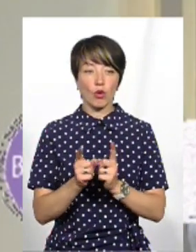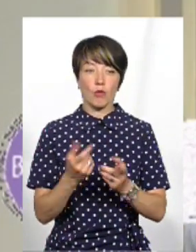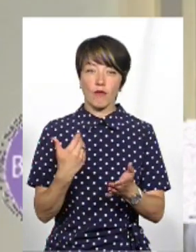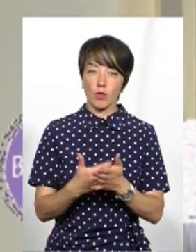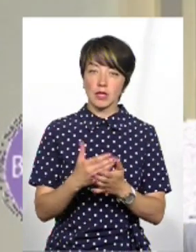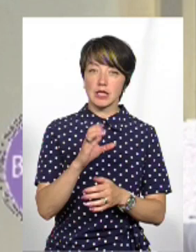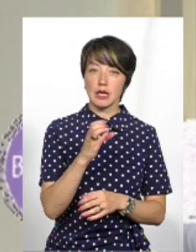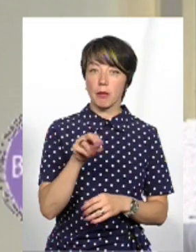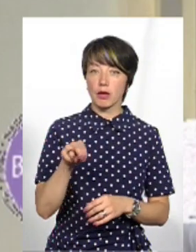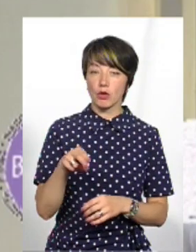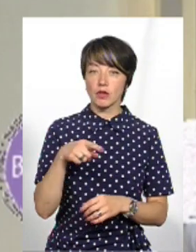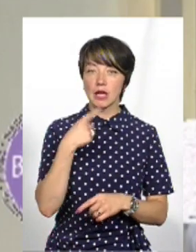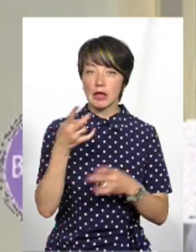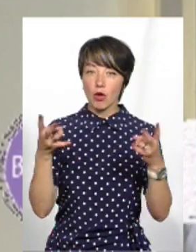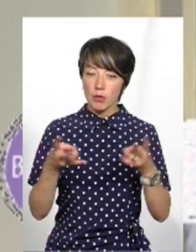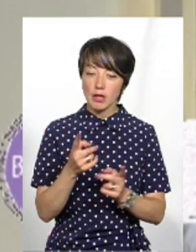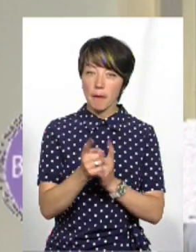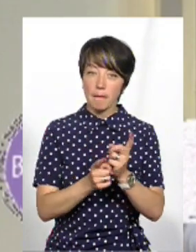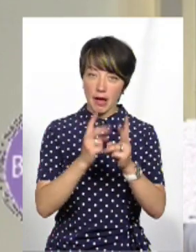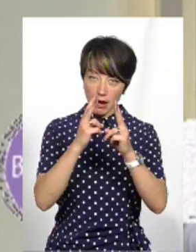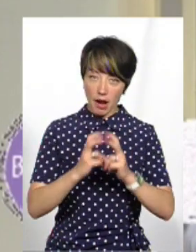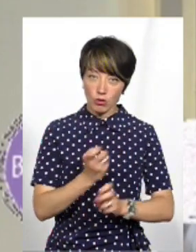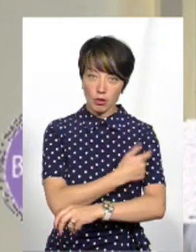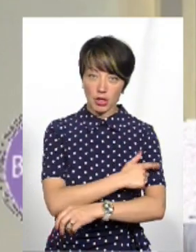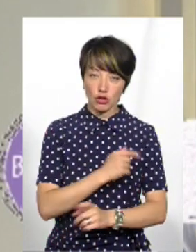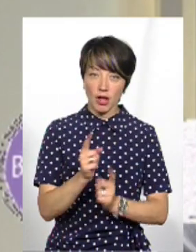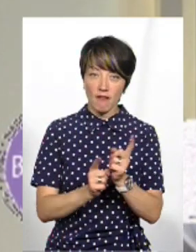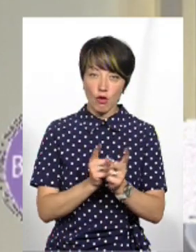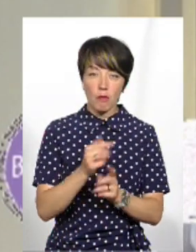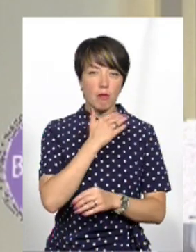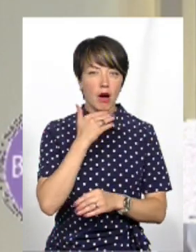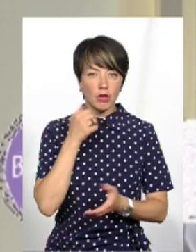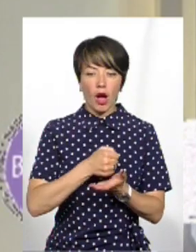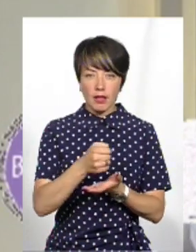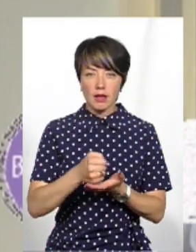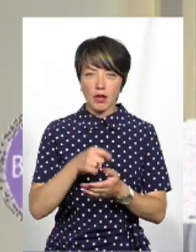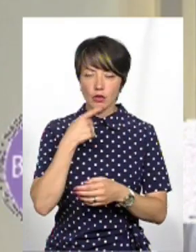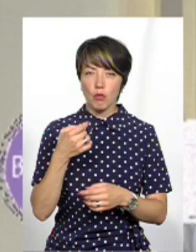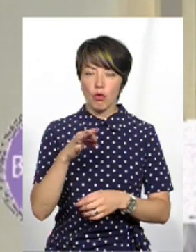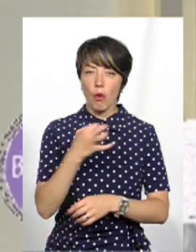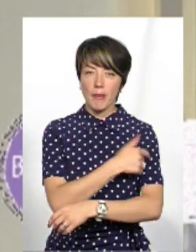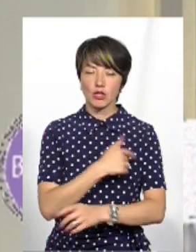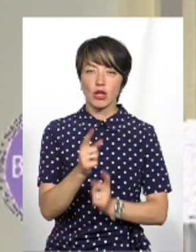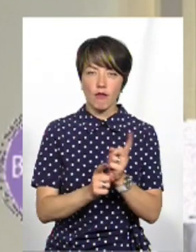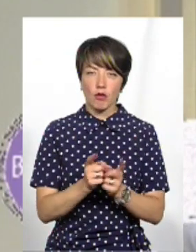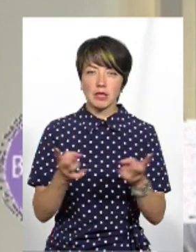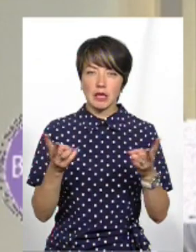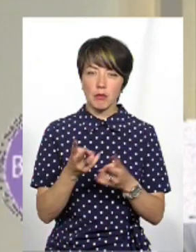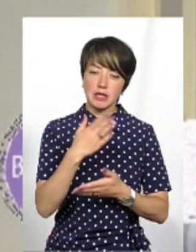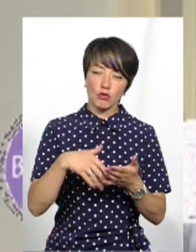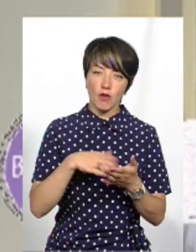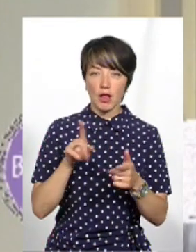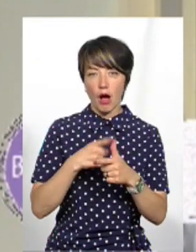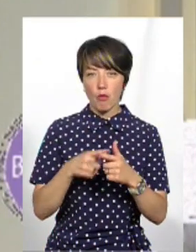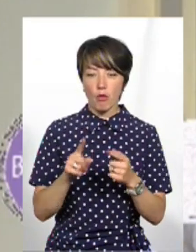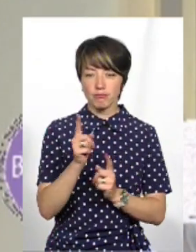от Сергій Петрович каже, що необхідно переглянути медичну реформу. До речі, багато кандидатів теж кажуть про медичну реформу, щоб, її або